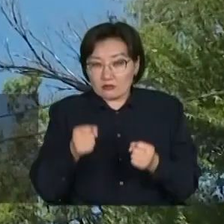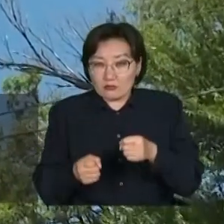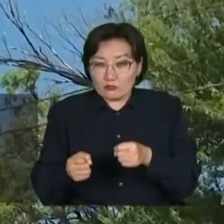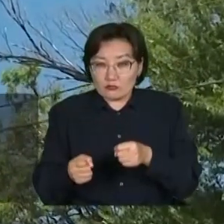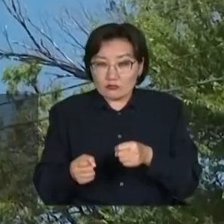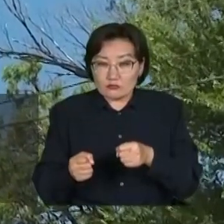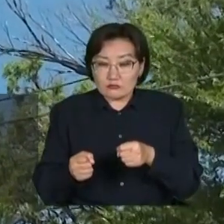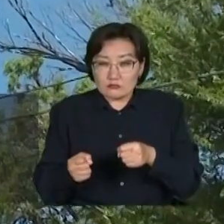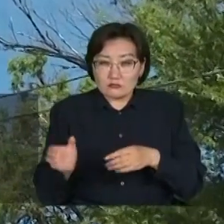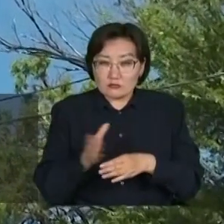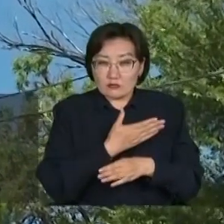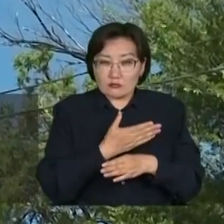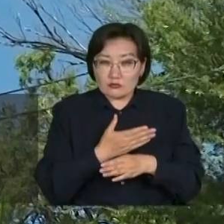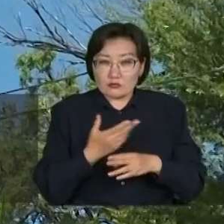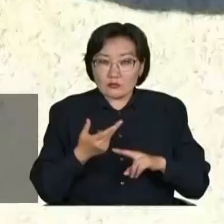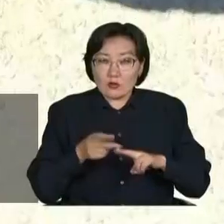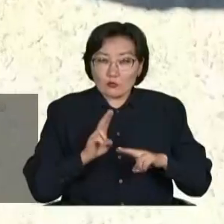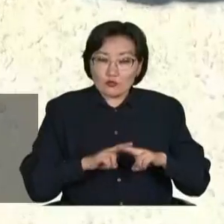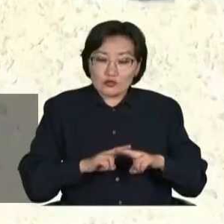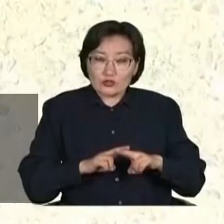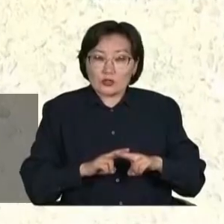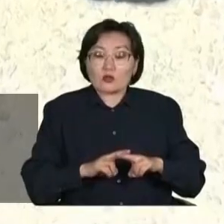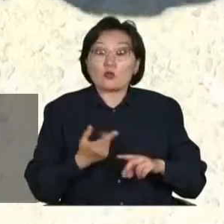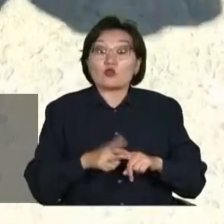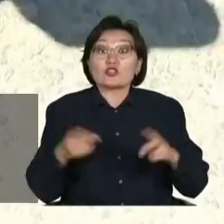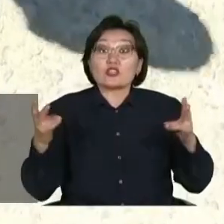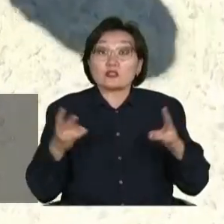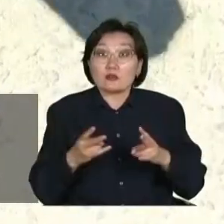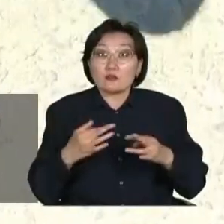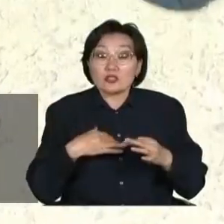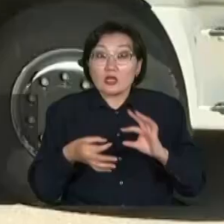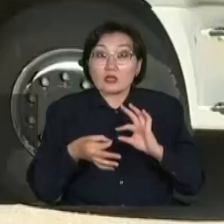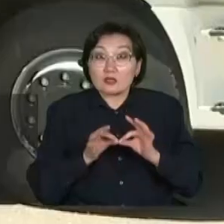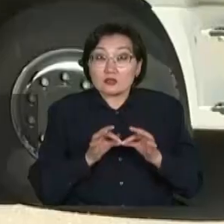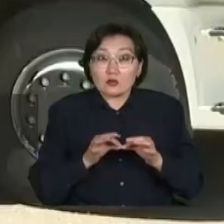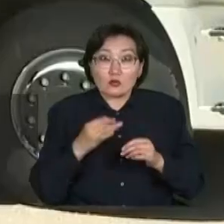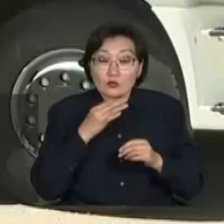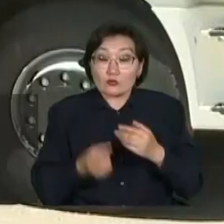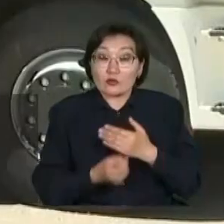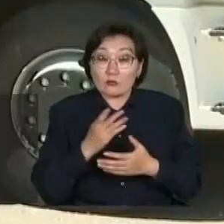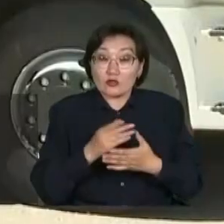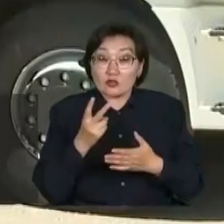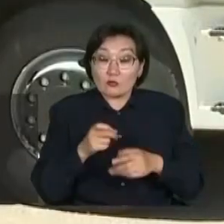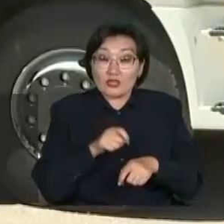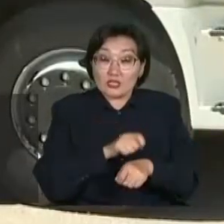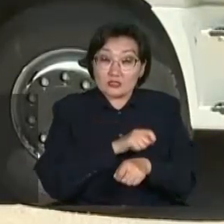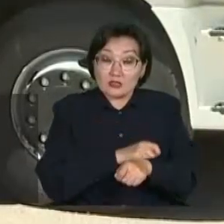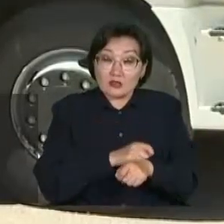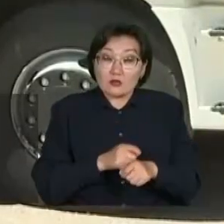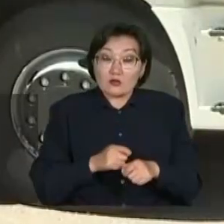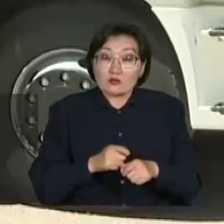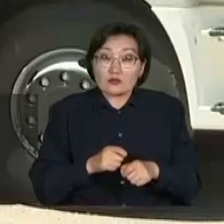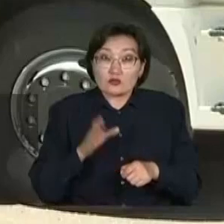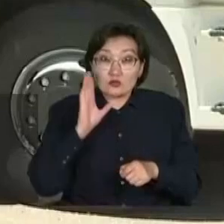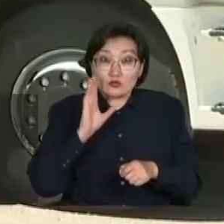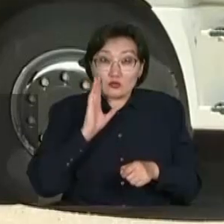Бұл өте шешуші рөл атқарады, бізге қиындықты өте көп туындыратын болады. Бізге 200 метрден сәл асын қыраса су